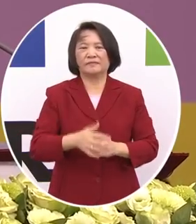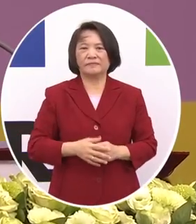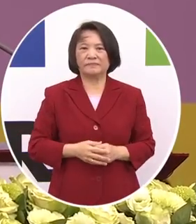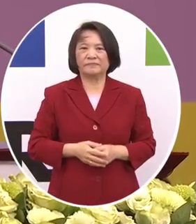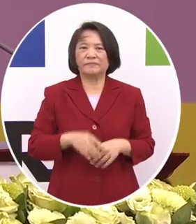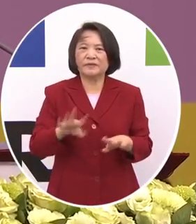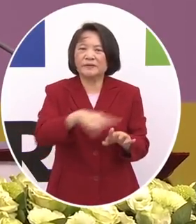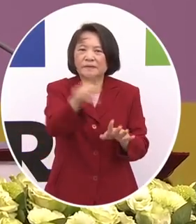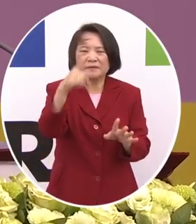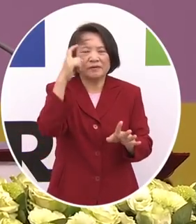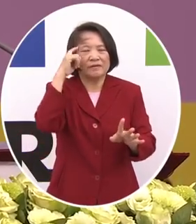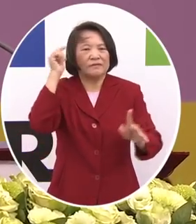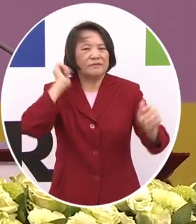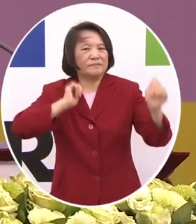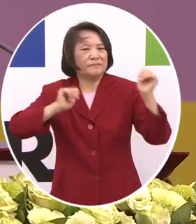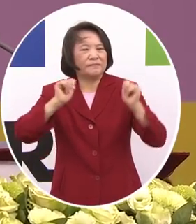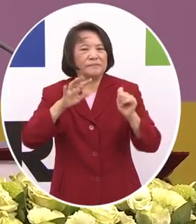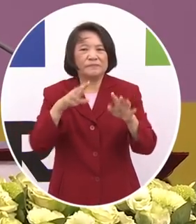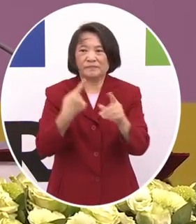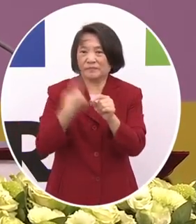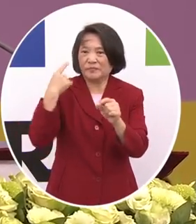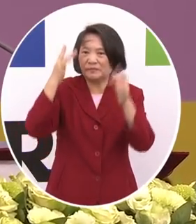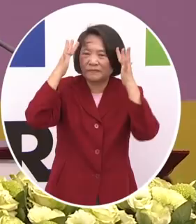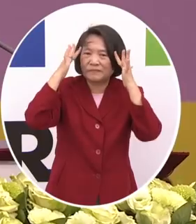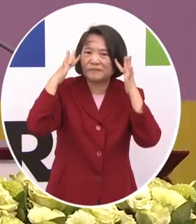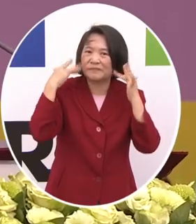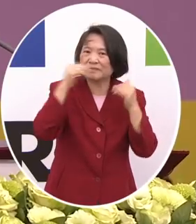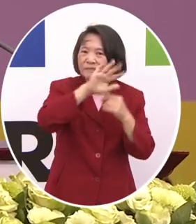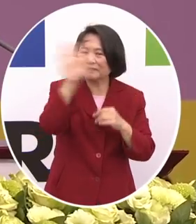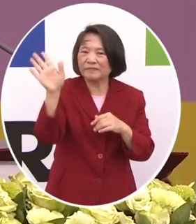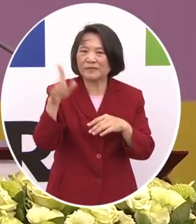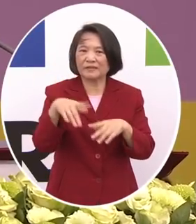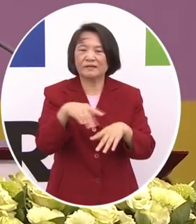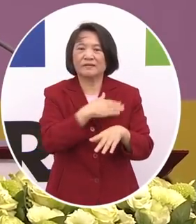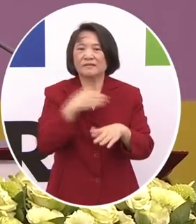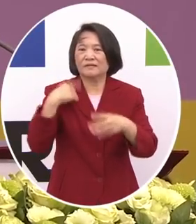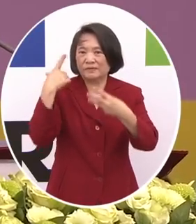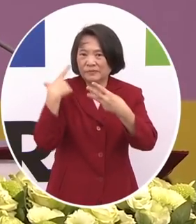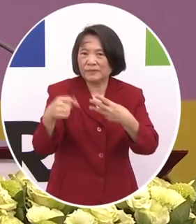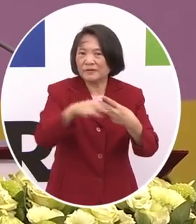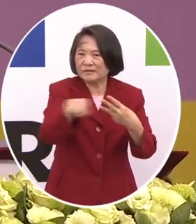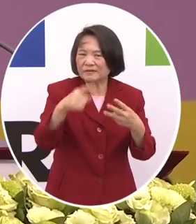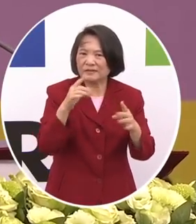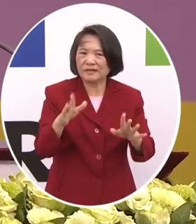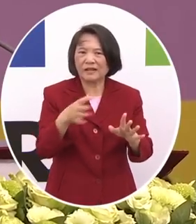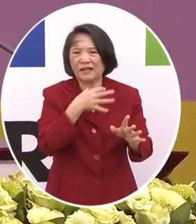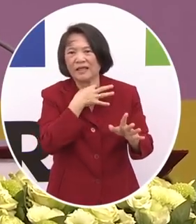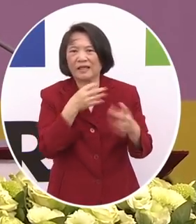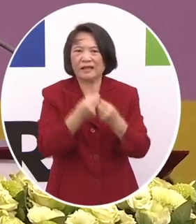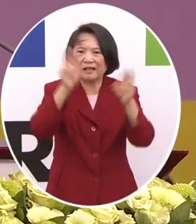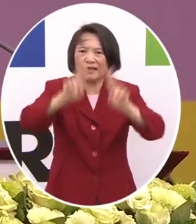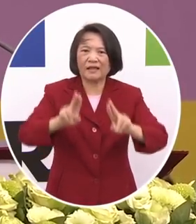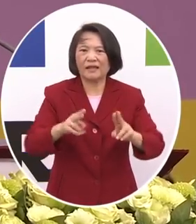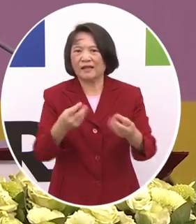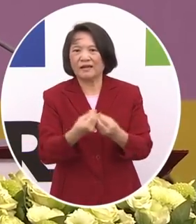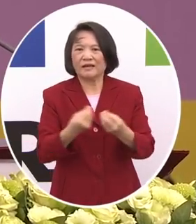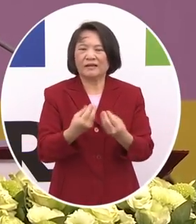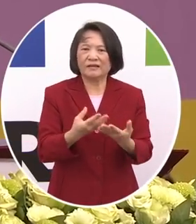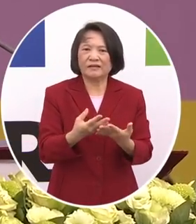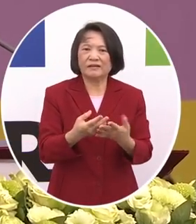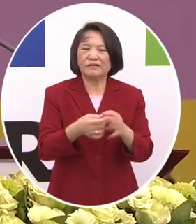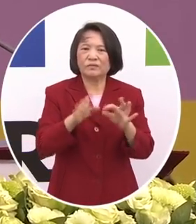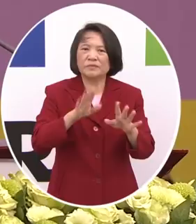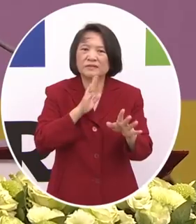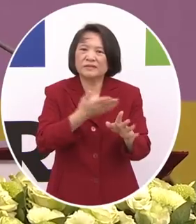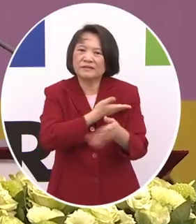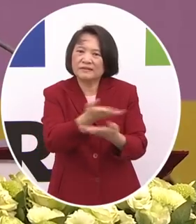大家回忆一下，去年的夏天，能源供应十分的紧张，供电警戒的橘灯一共亮